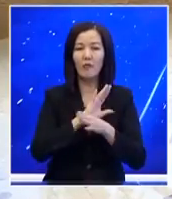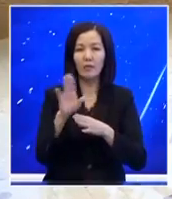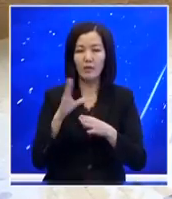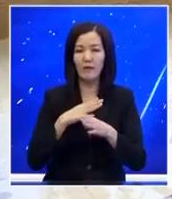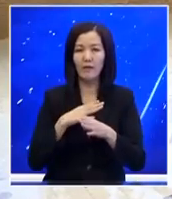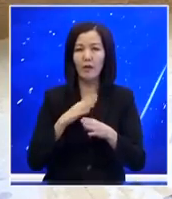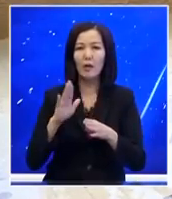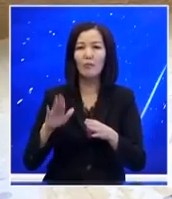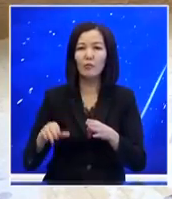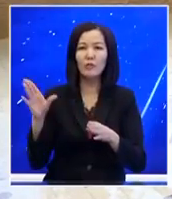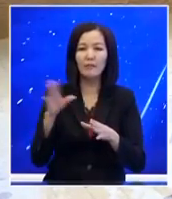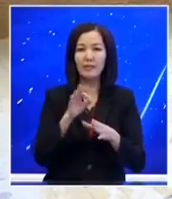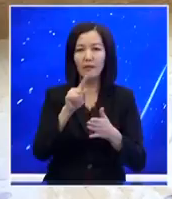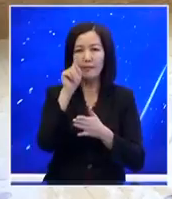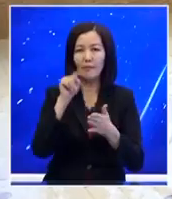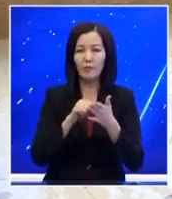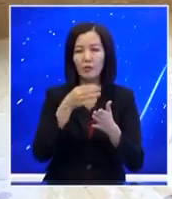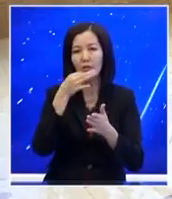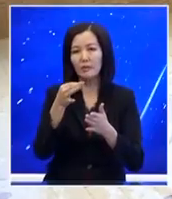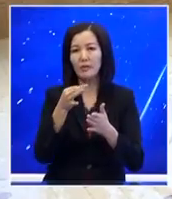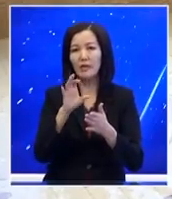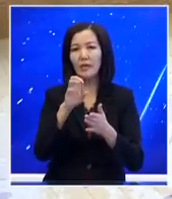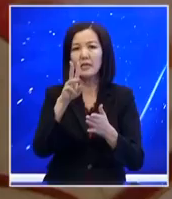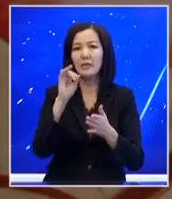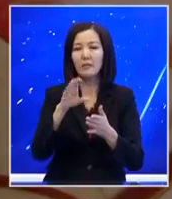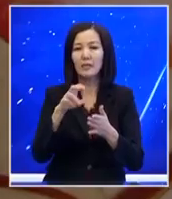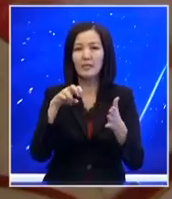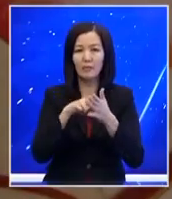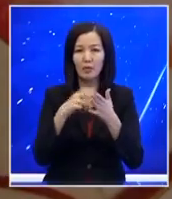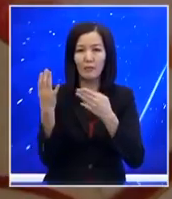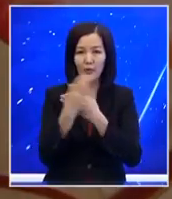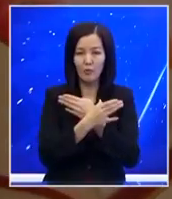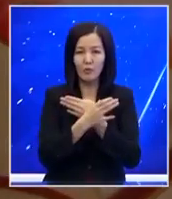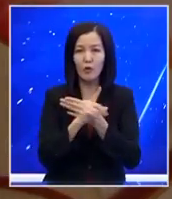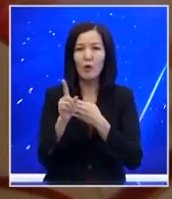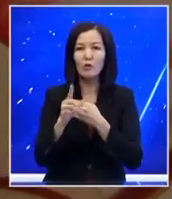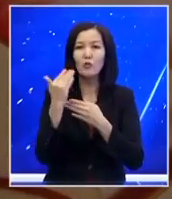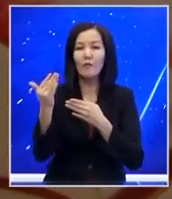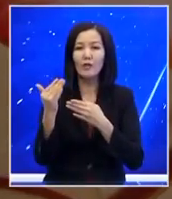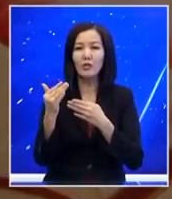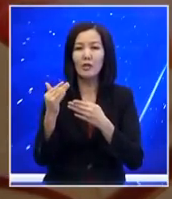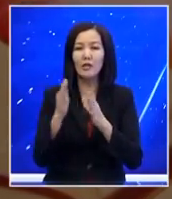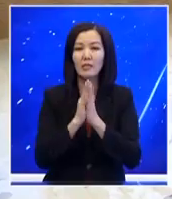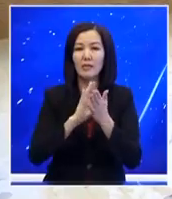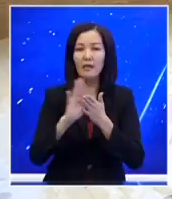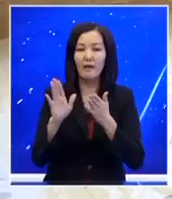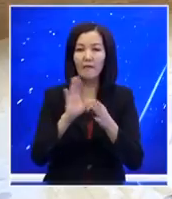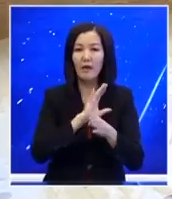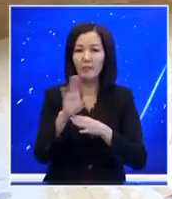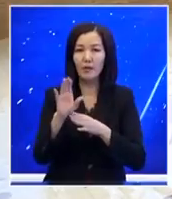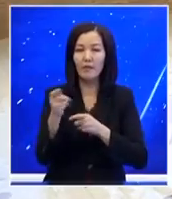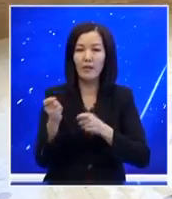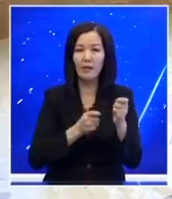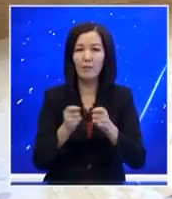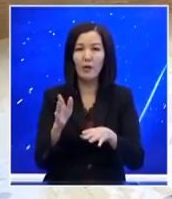того, как я ввела все свои данные, приходит вот такое смс-сообщение, что ваша заявка отправлена в акимат. Ну, я думала,